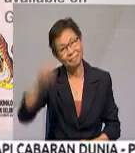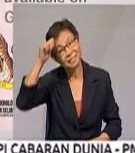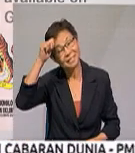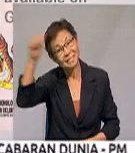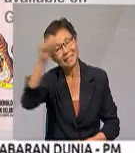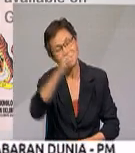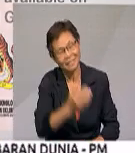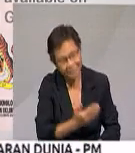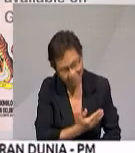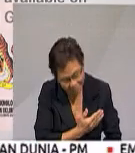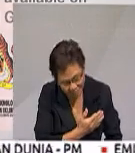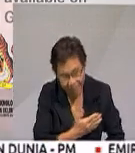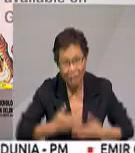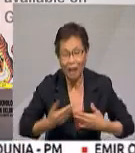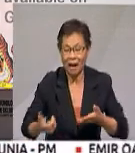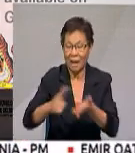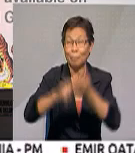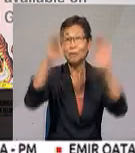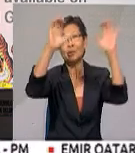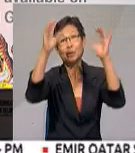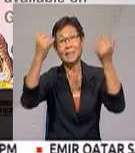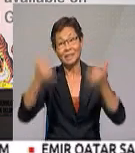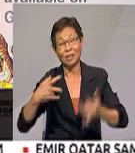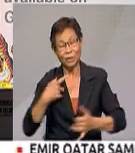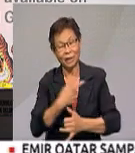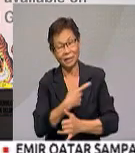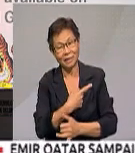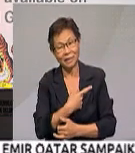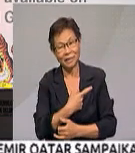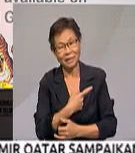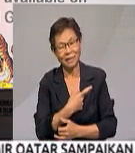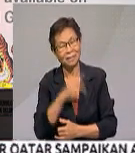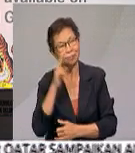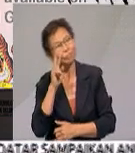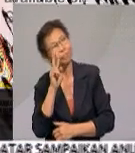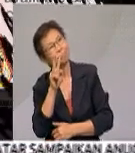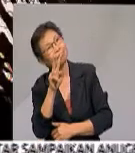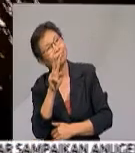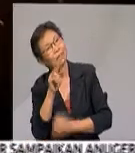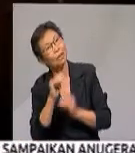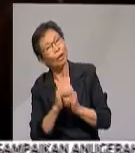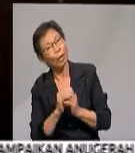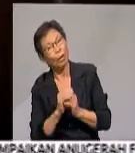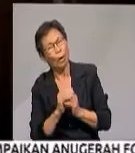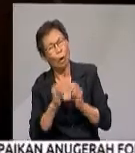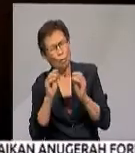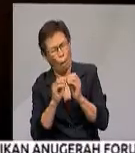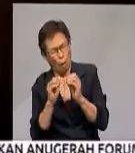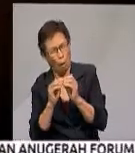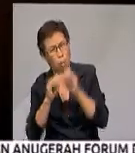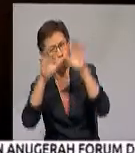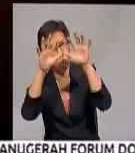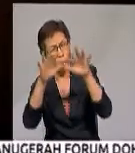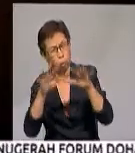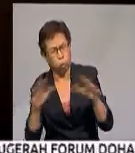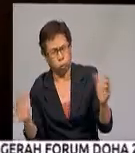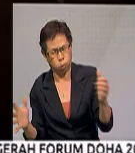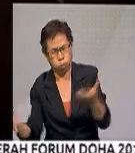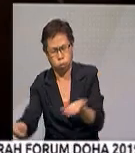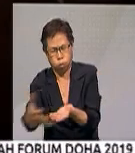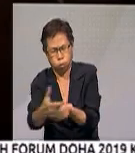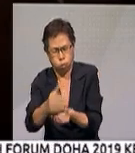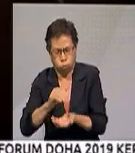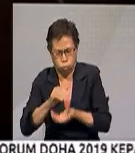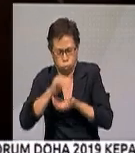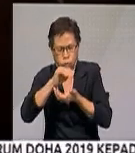Assalamualaikum dan salam sejahtera. Laporan cuaca malam ini kita memperhatikan lebih ke amount hujan yang terkumpul selama 12